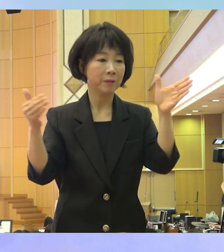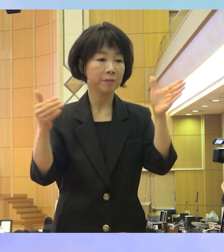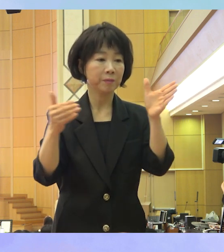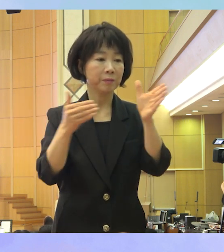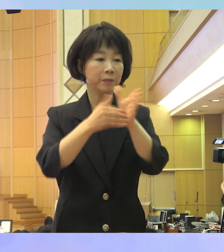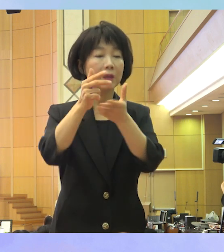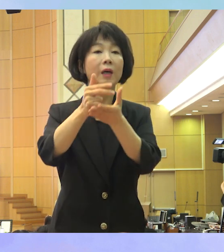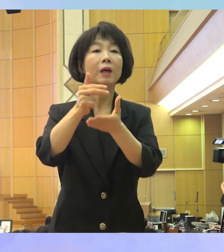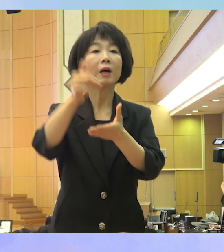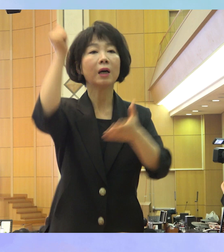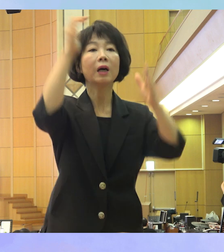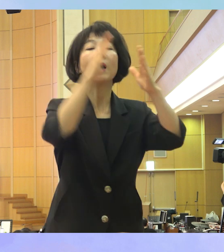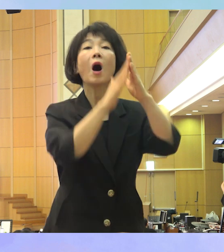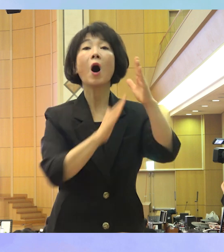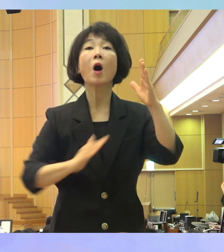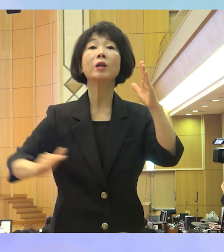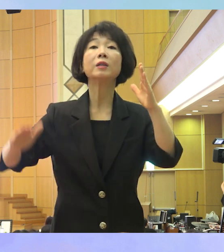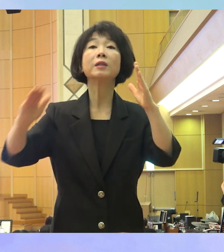주의